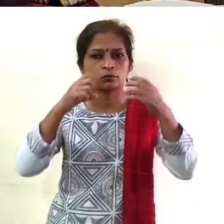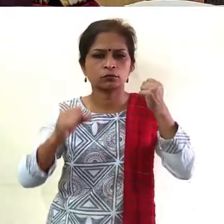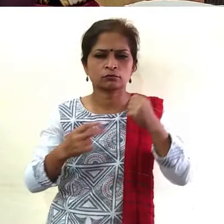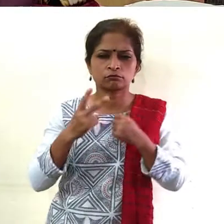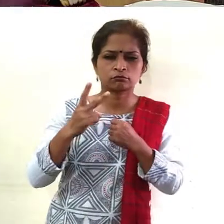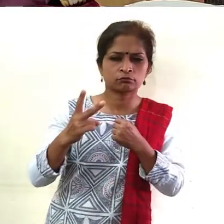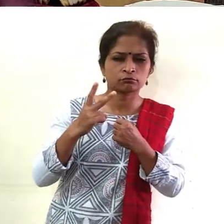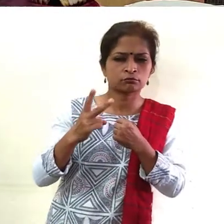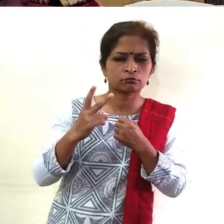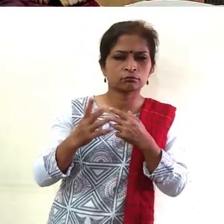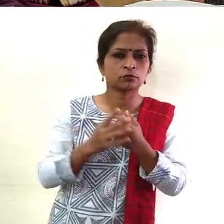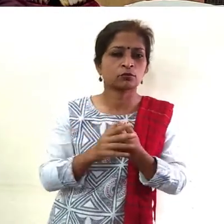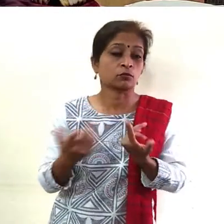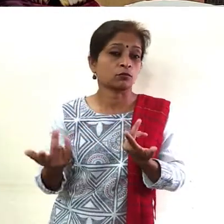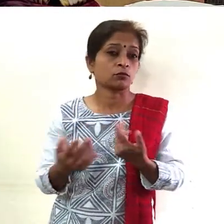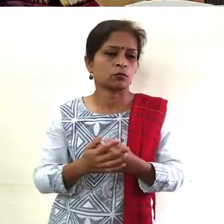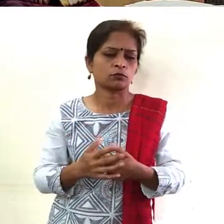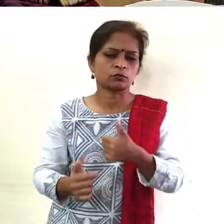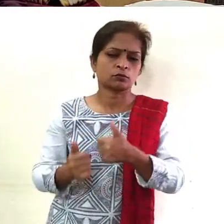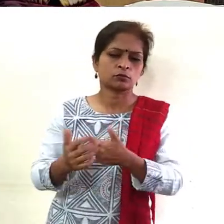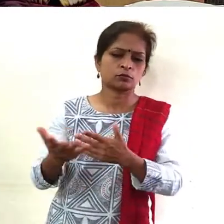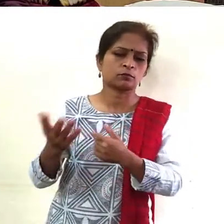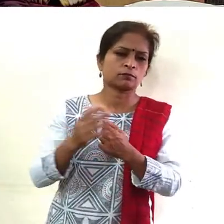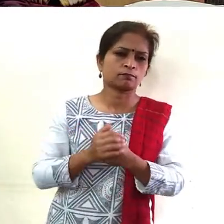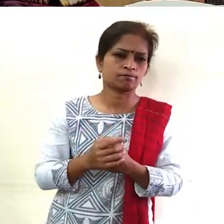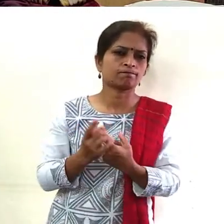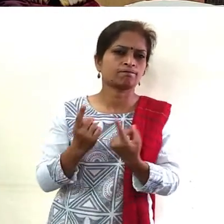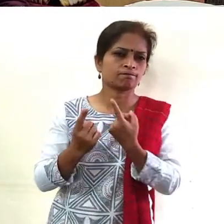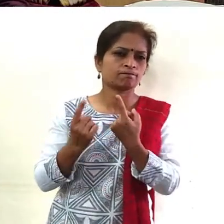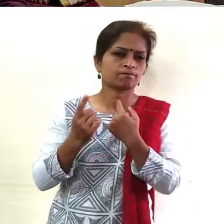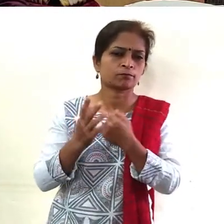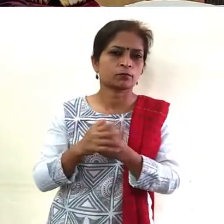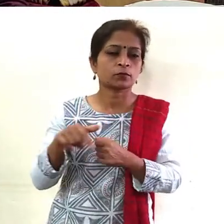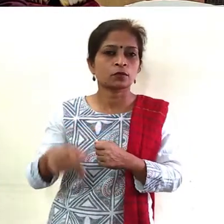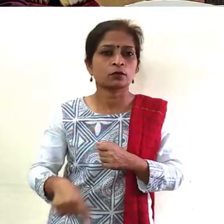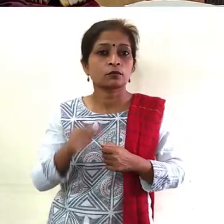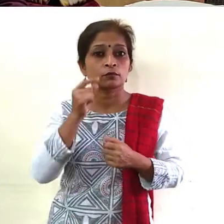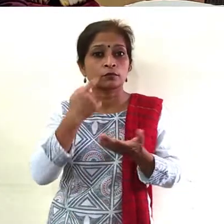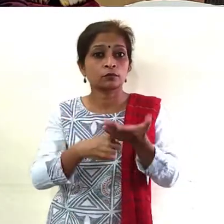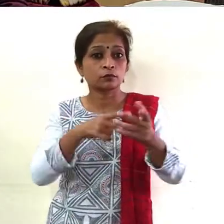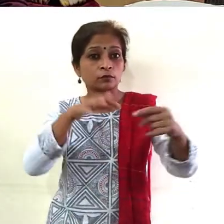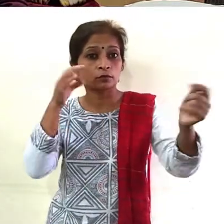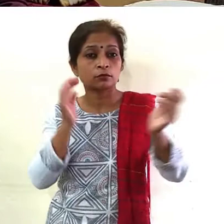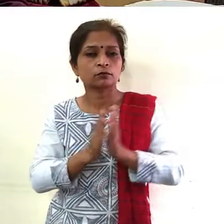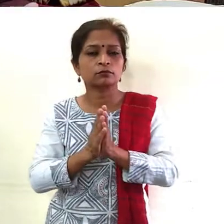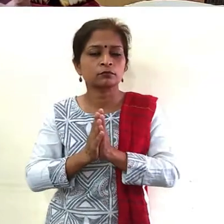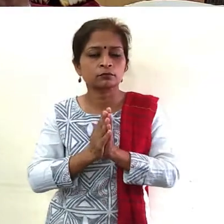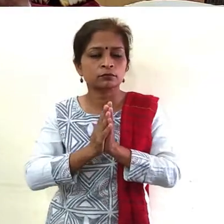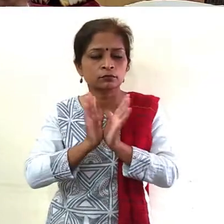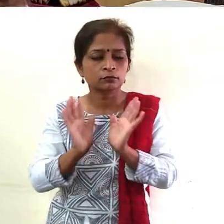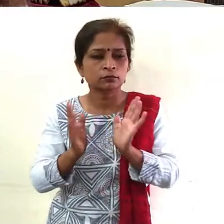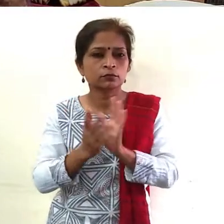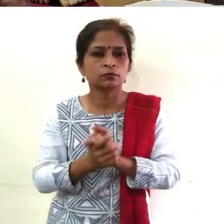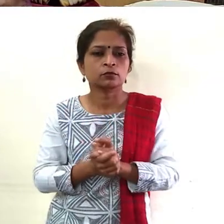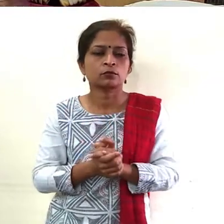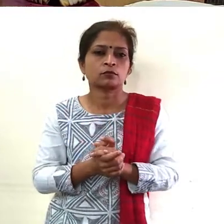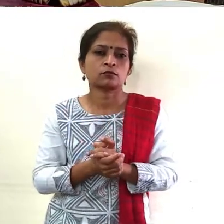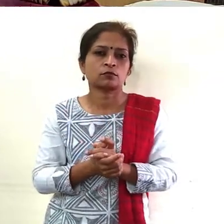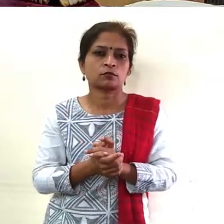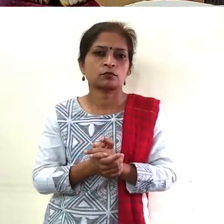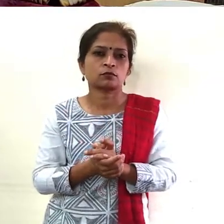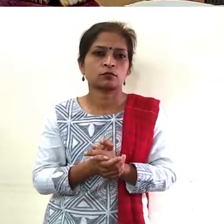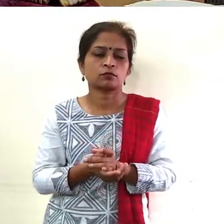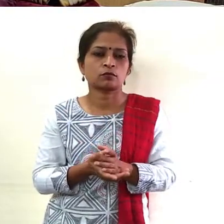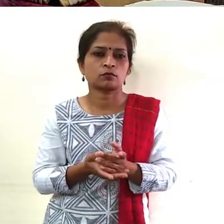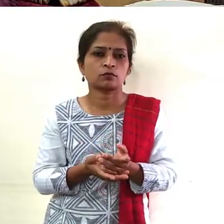है, आखिरी परीक्षा सबसे कठिन होती है। तो मंत्र का उच्चारण कर रहे हैं पुरुषोत्तम राम